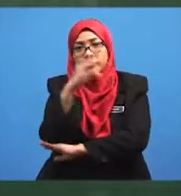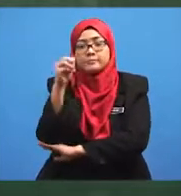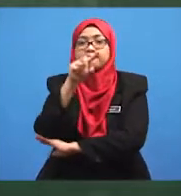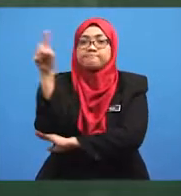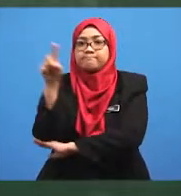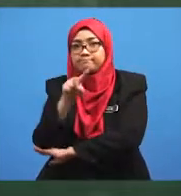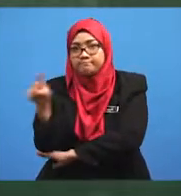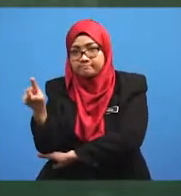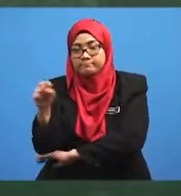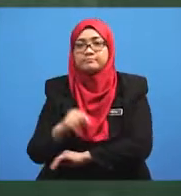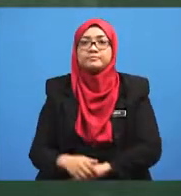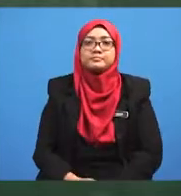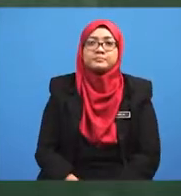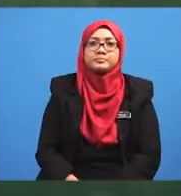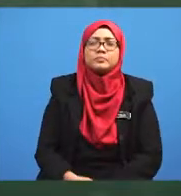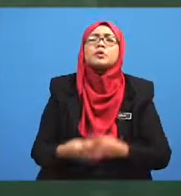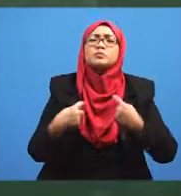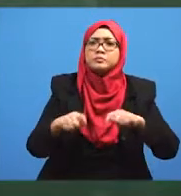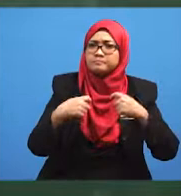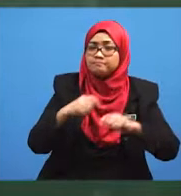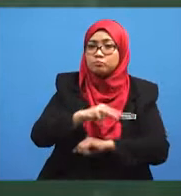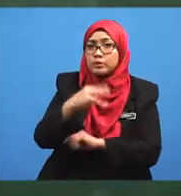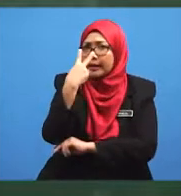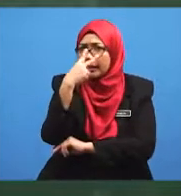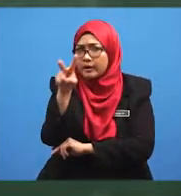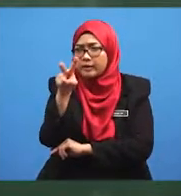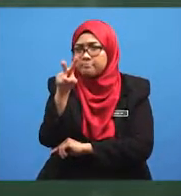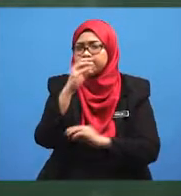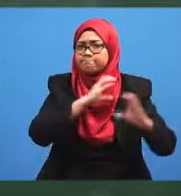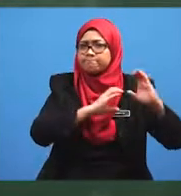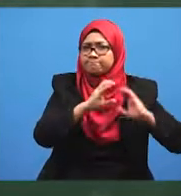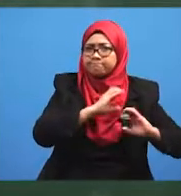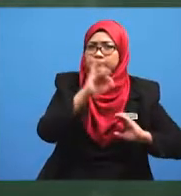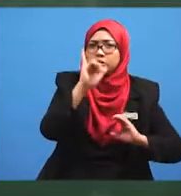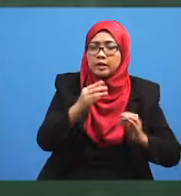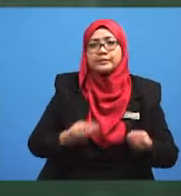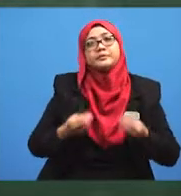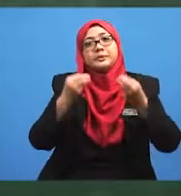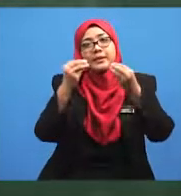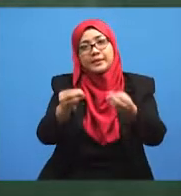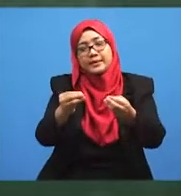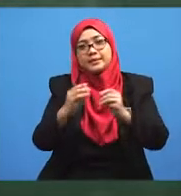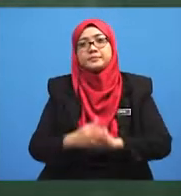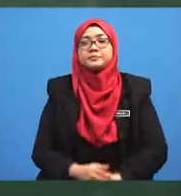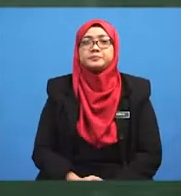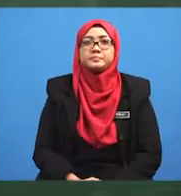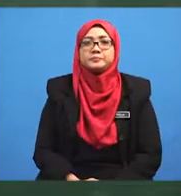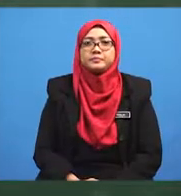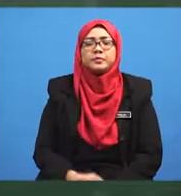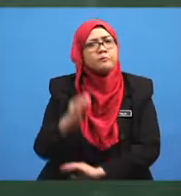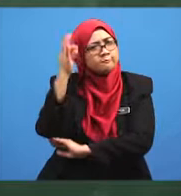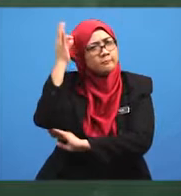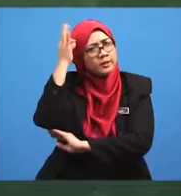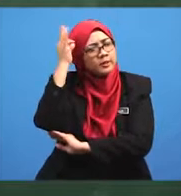zinc. Cuba murid-murid perhatikan ciri-ciri yang diberikan. Fikir secara